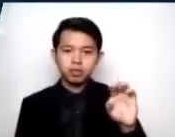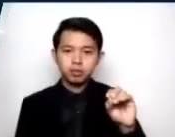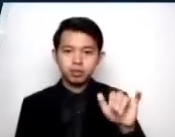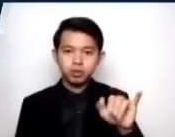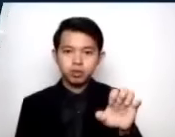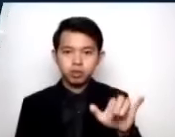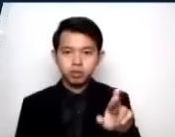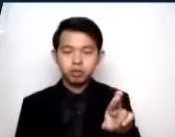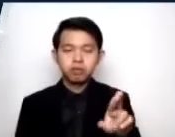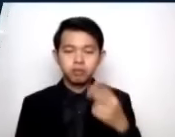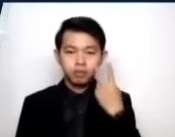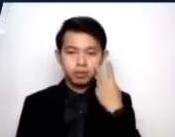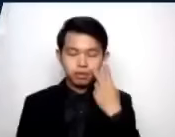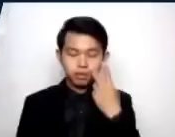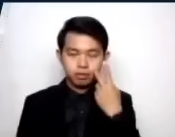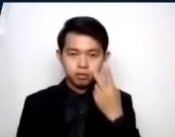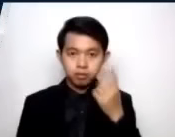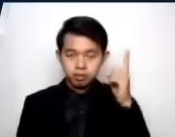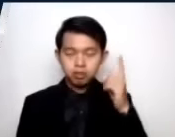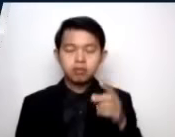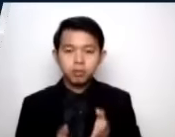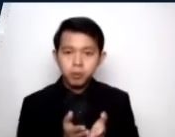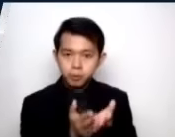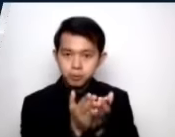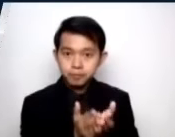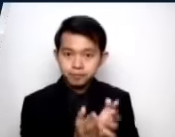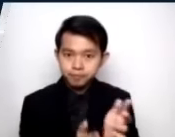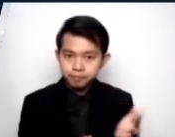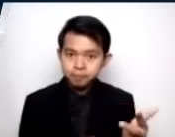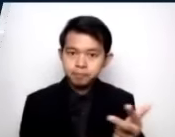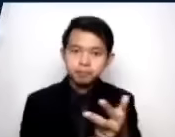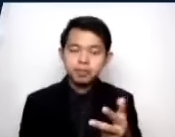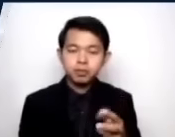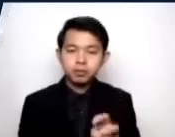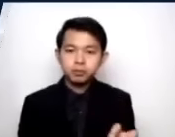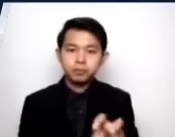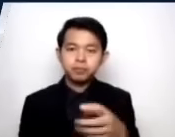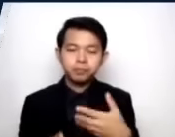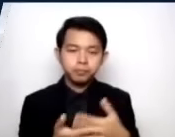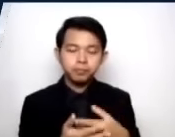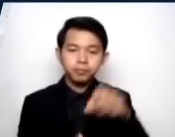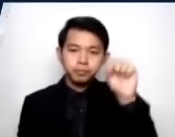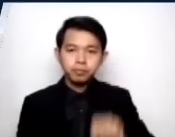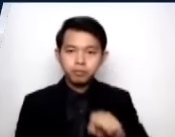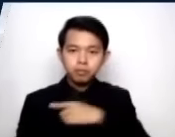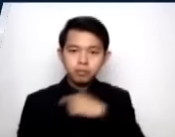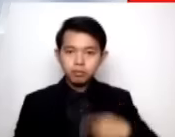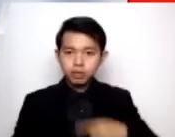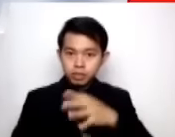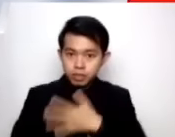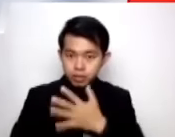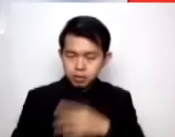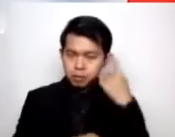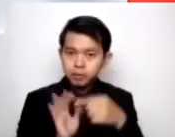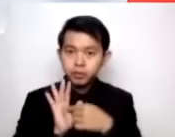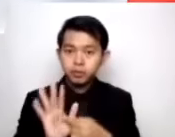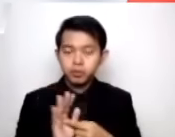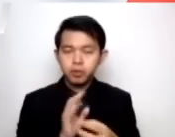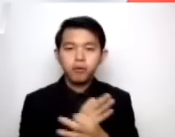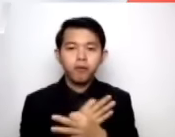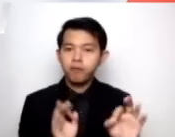ang USS Preble malapit sa Spratly Island sa South China Sea bilang bahagi ng Freedom of Navigation Operations. Ayon sa US